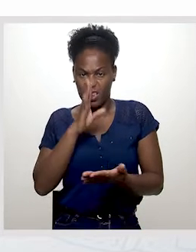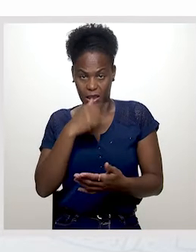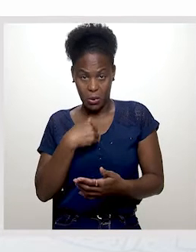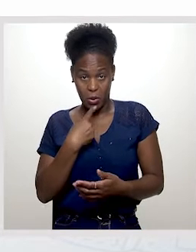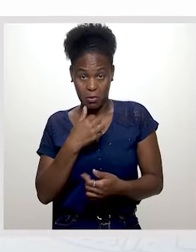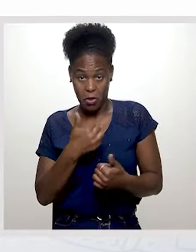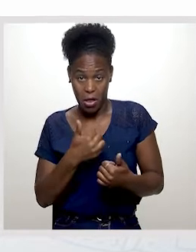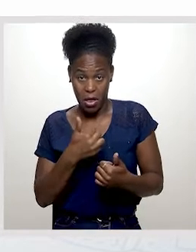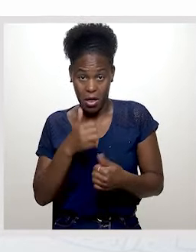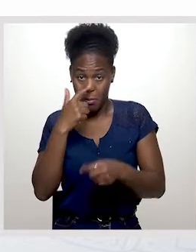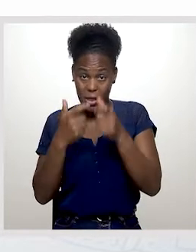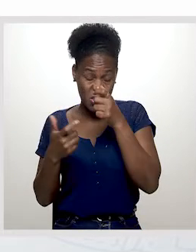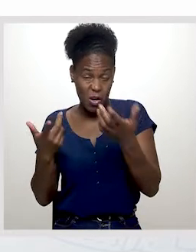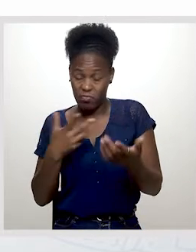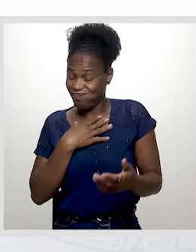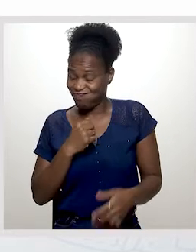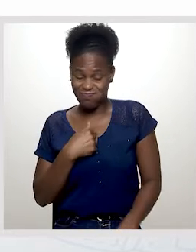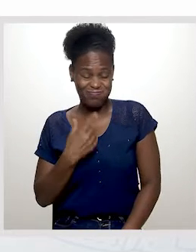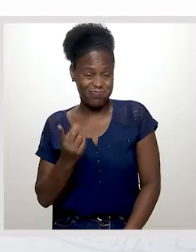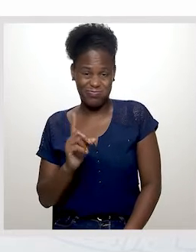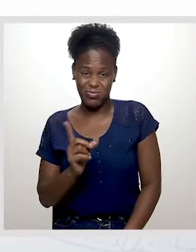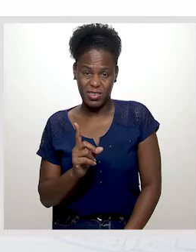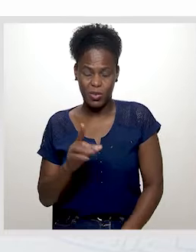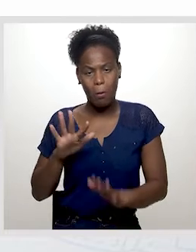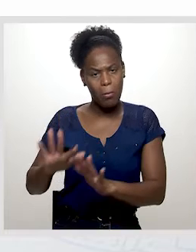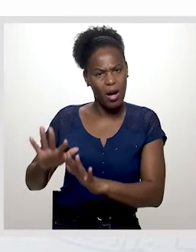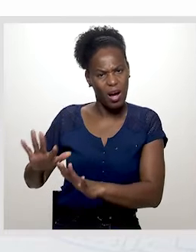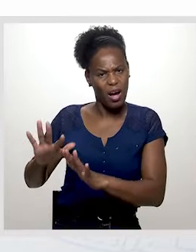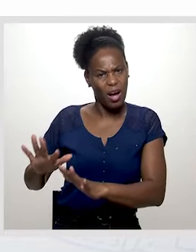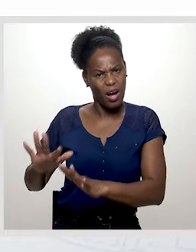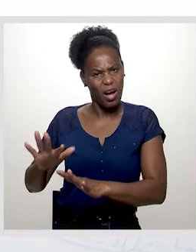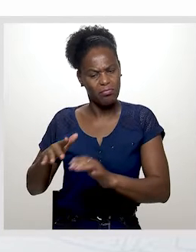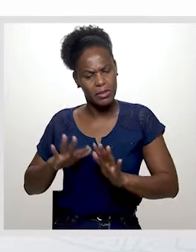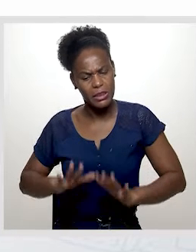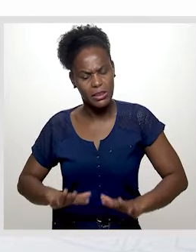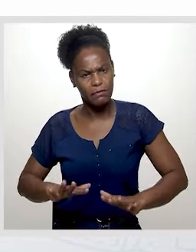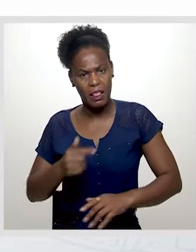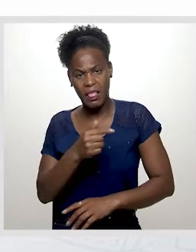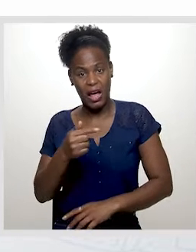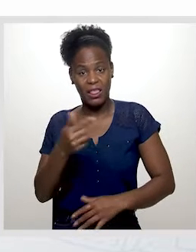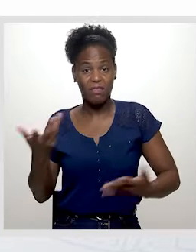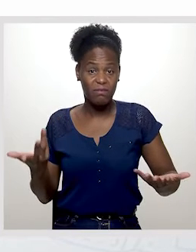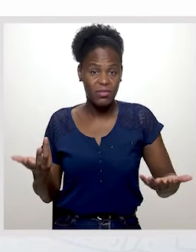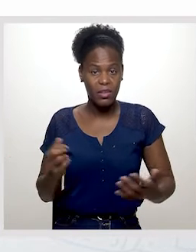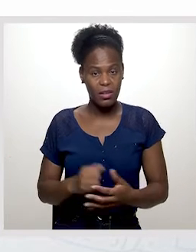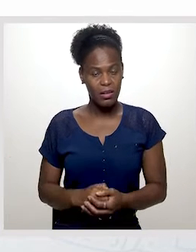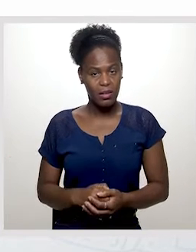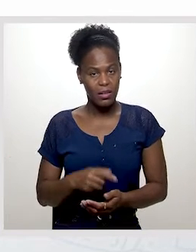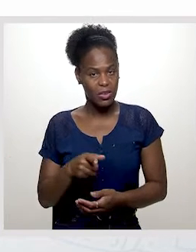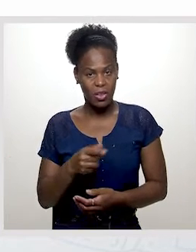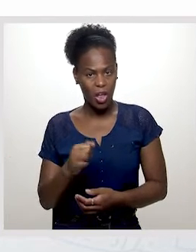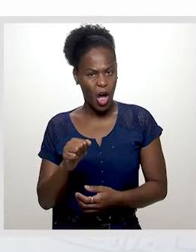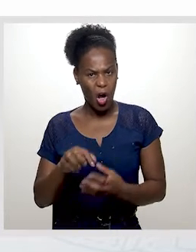bien, personne ne m'aime. Arrête d'être si passif, si négatif. Ce n'est